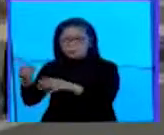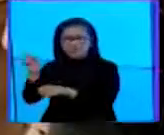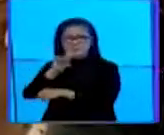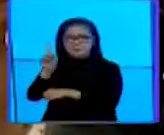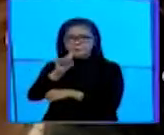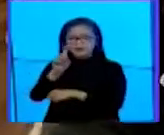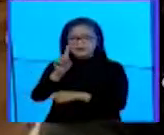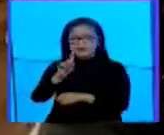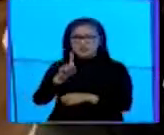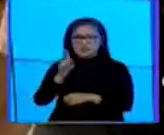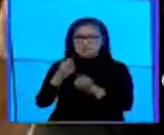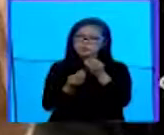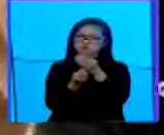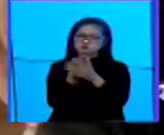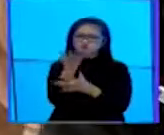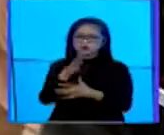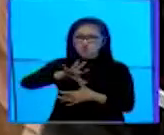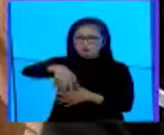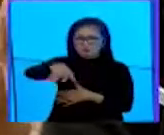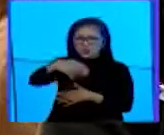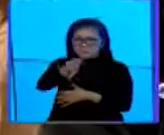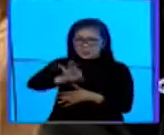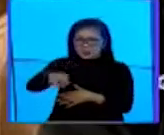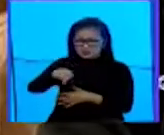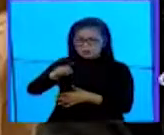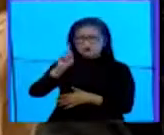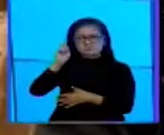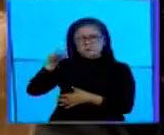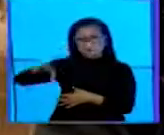Karena sekarang sudah orange, pengen mendekati kuning nih. Jangan sampai gara-gara buka puasa nanti.